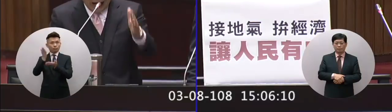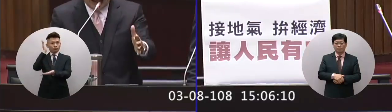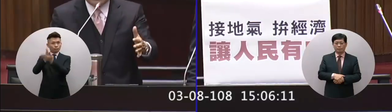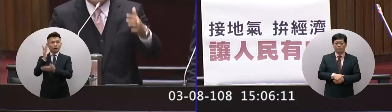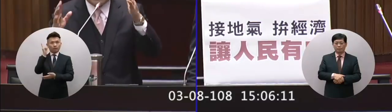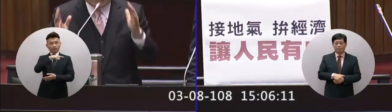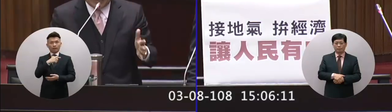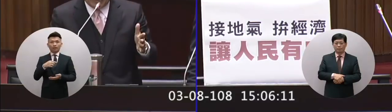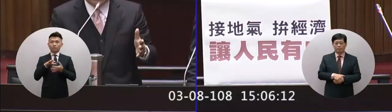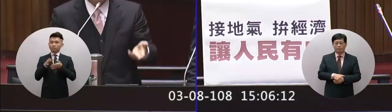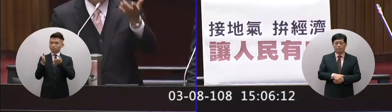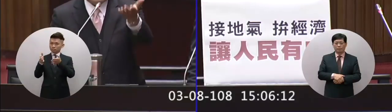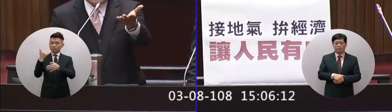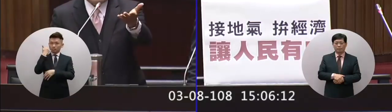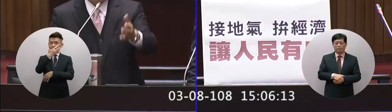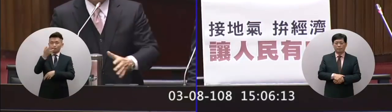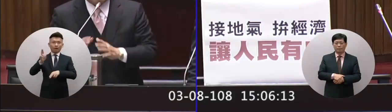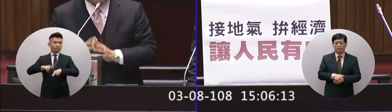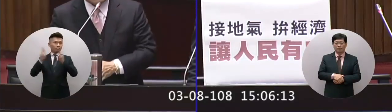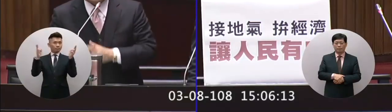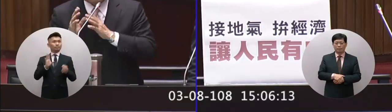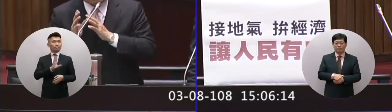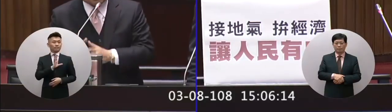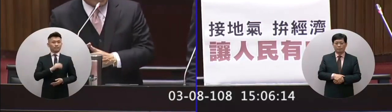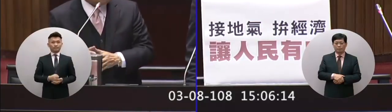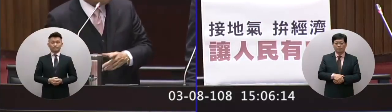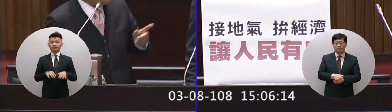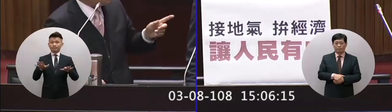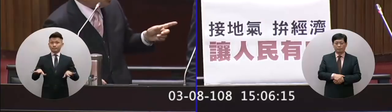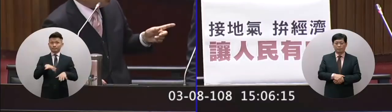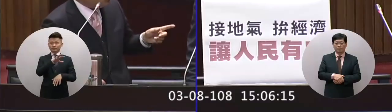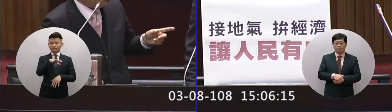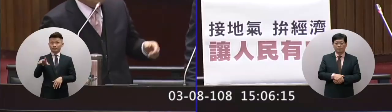取海洋也要解严。那今天我们不但已经有